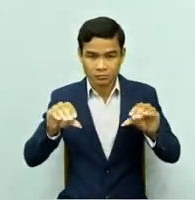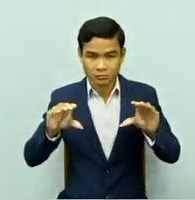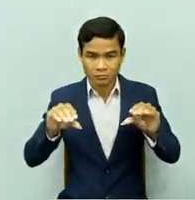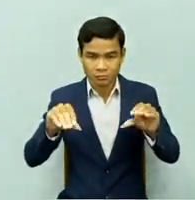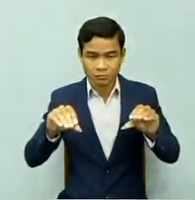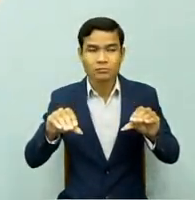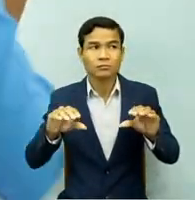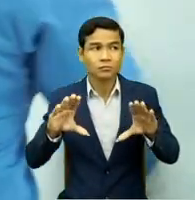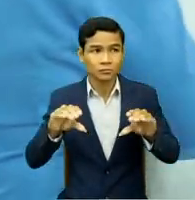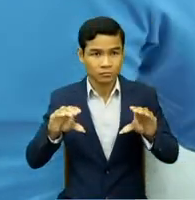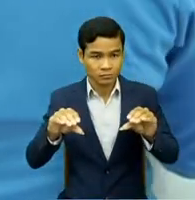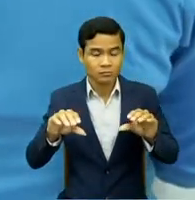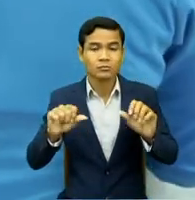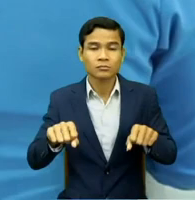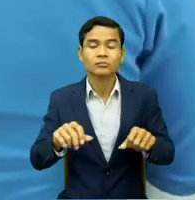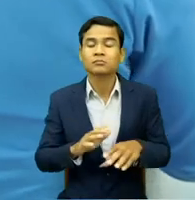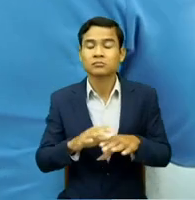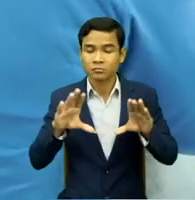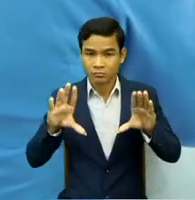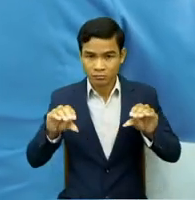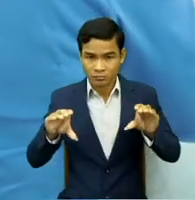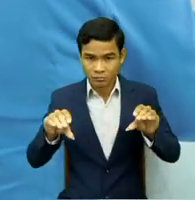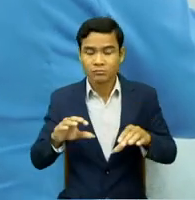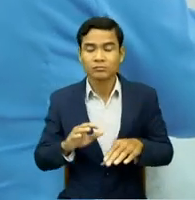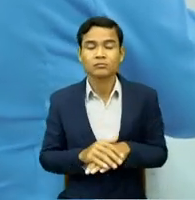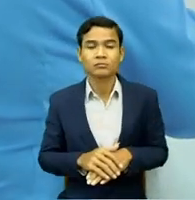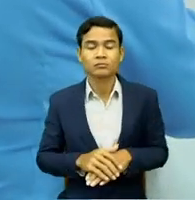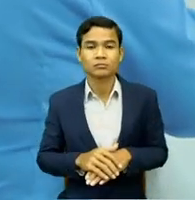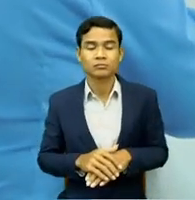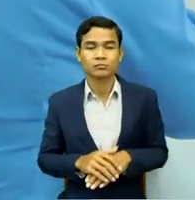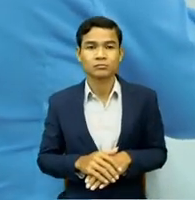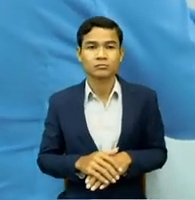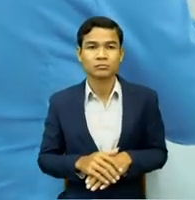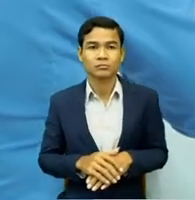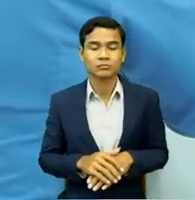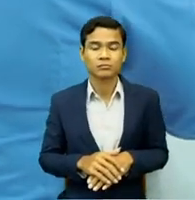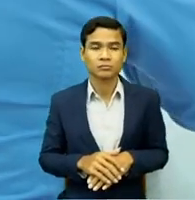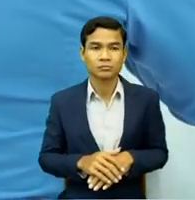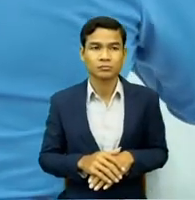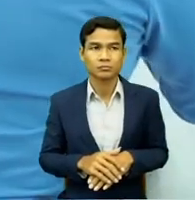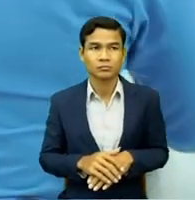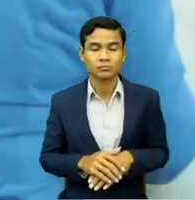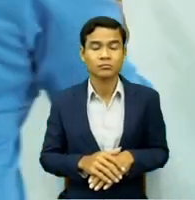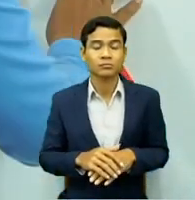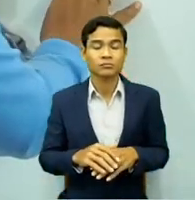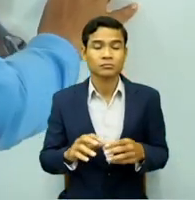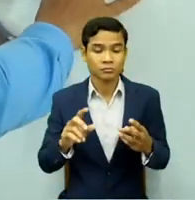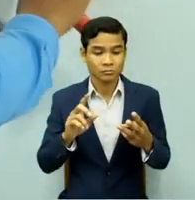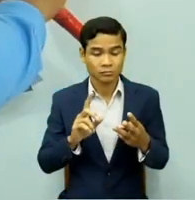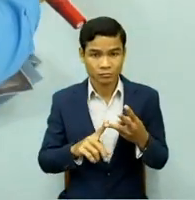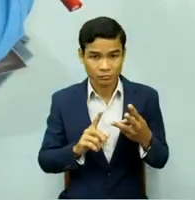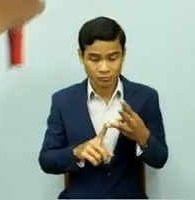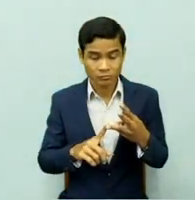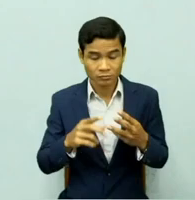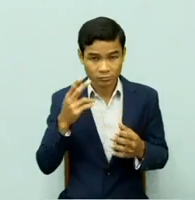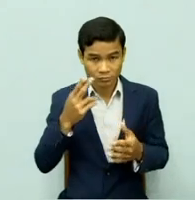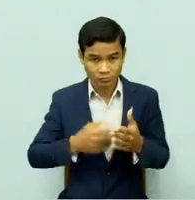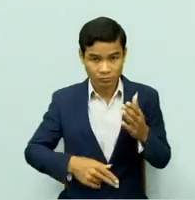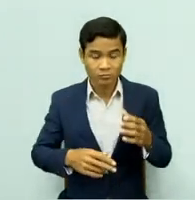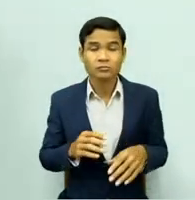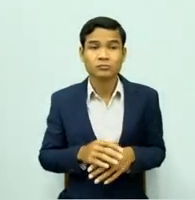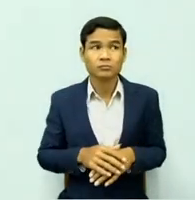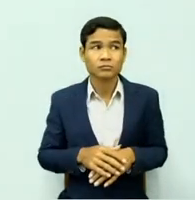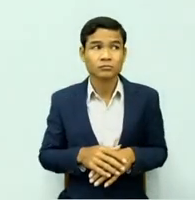ននេះលំនាំគំរូទី1របស់យើងណាកូនចាពូកចុះលំនាំបន្តទៀតកូនអីគេរូបភាពបន្ត